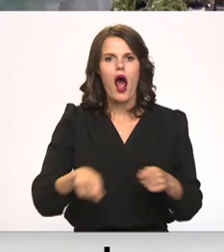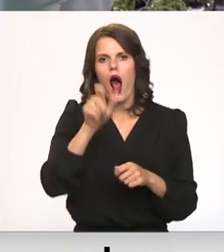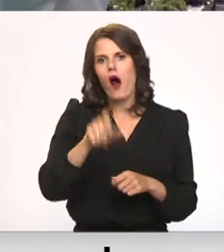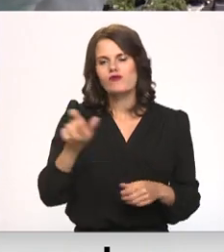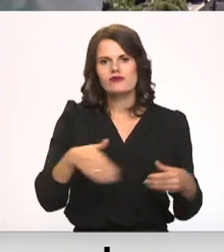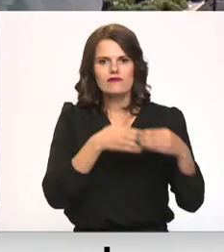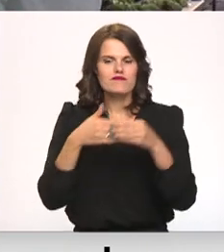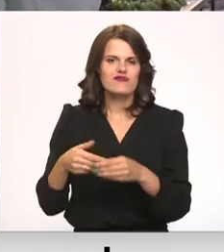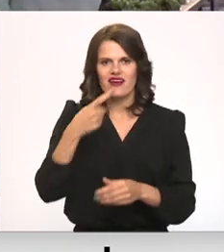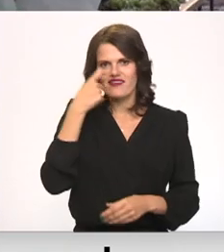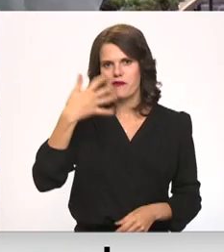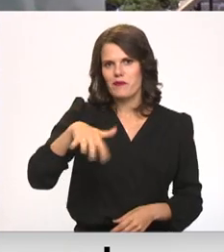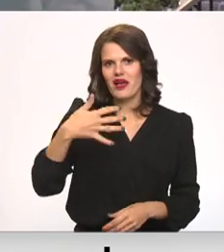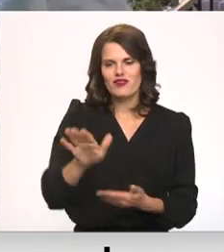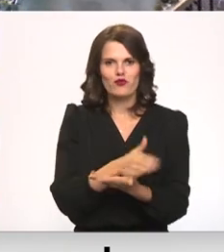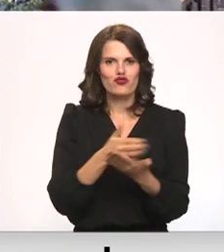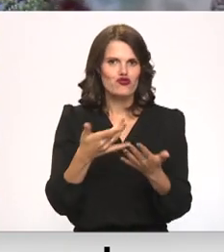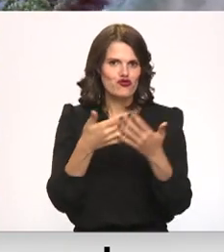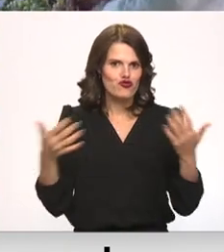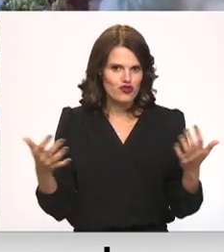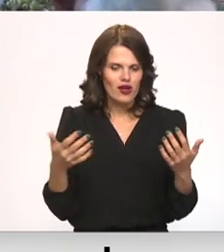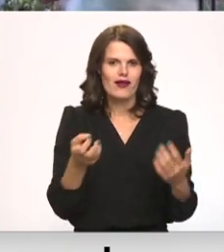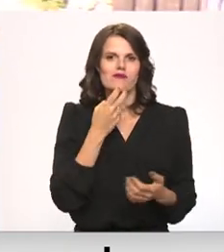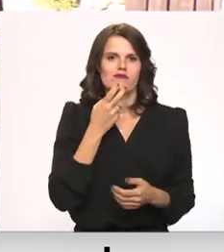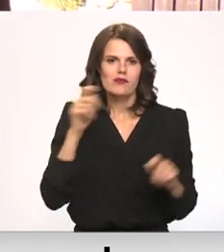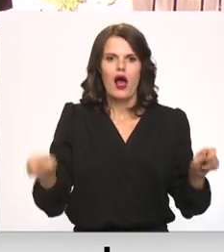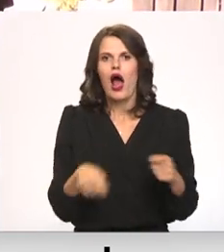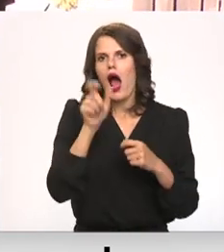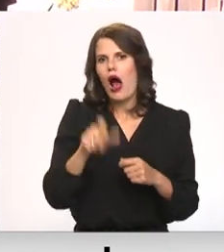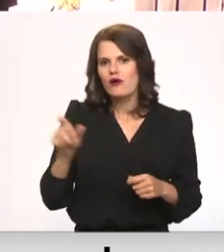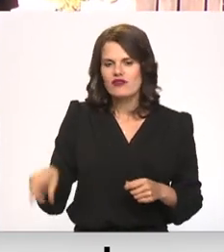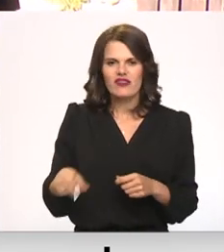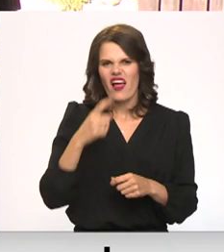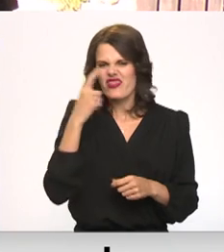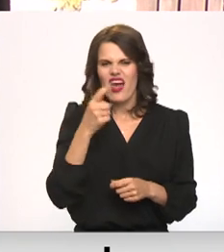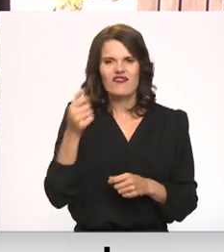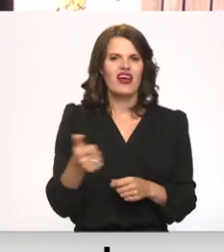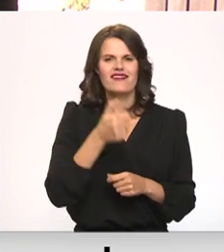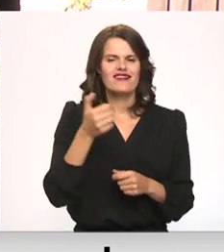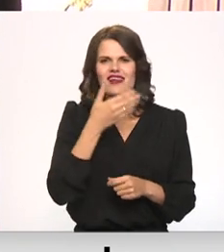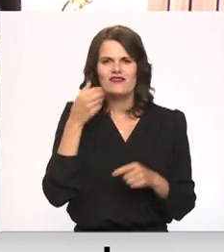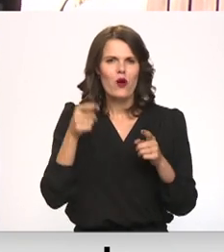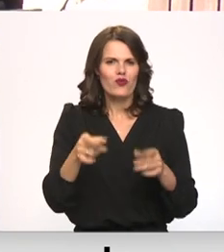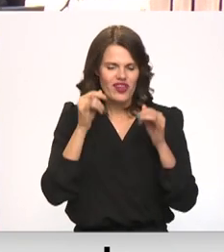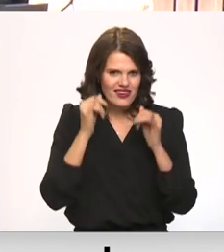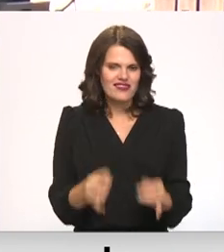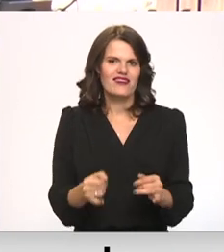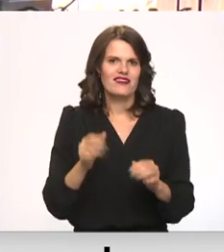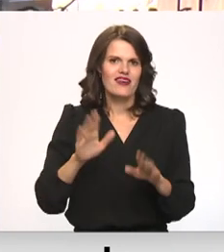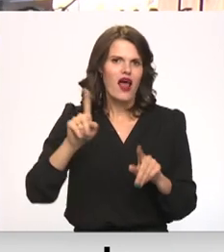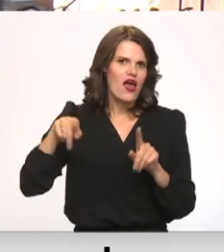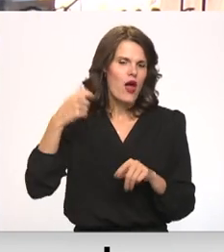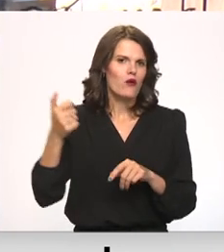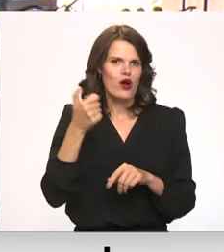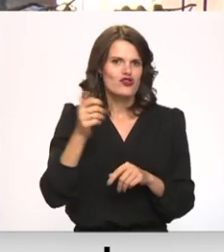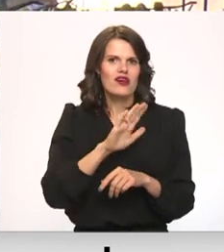atveduši 150 vīnogu šķirnes. Kasmai vīnogu audzētāji neviens gads neesot tik slikts, lai nākošais nebūtu